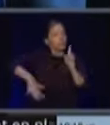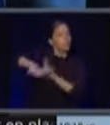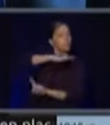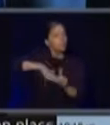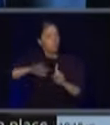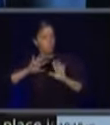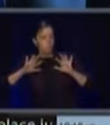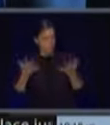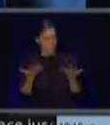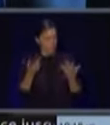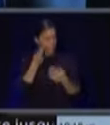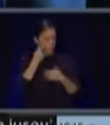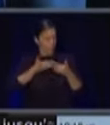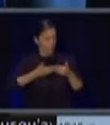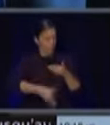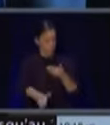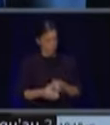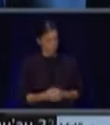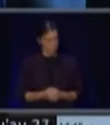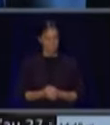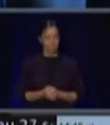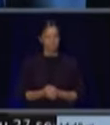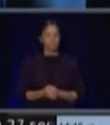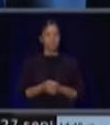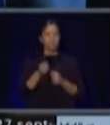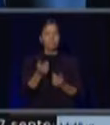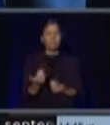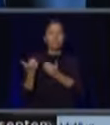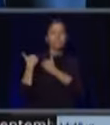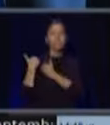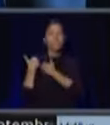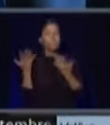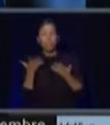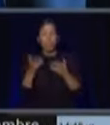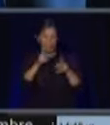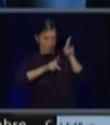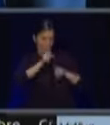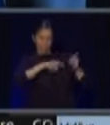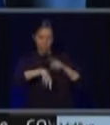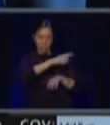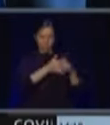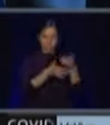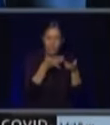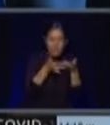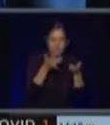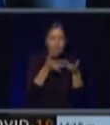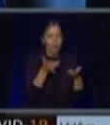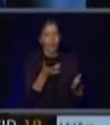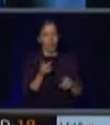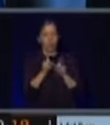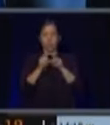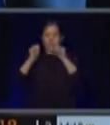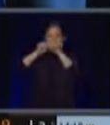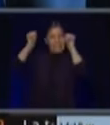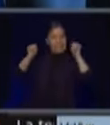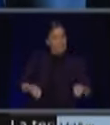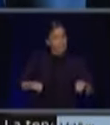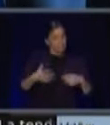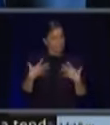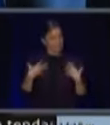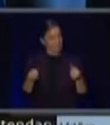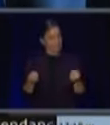a la responsabilité de protéger des personnes vulnérables et de protéger notre système de